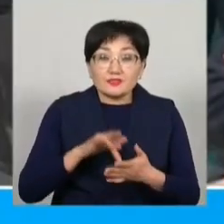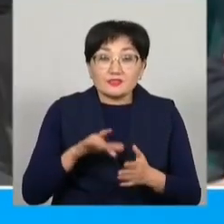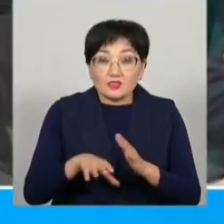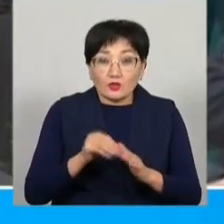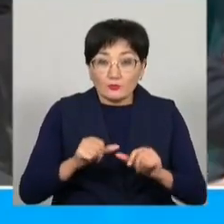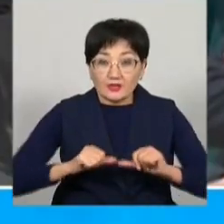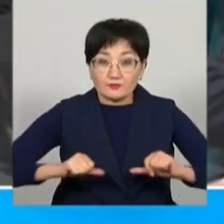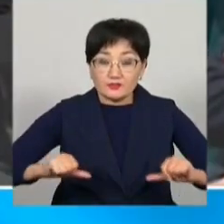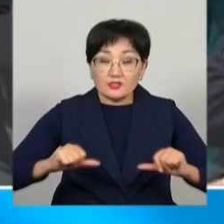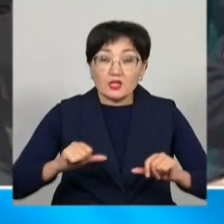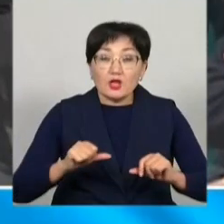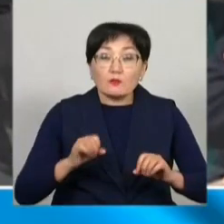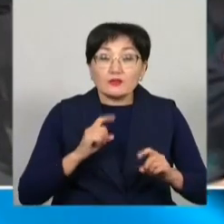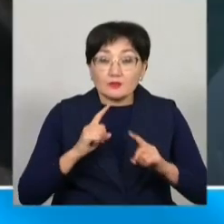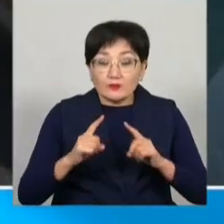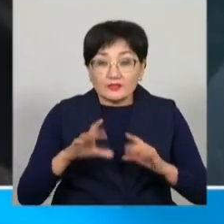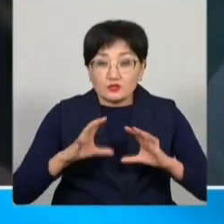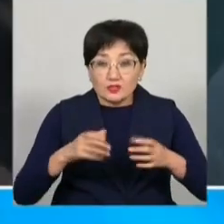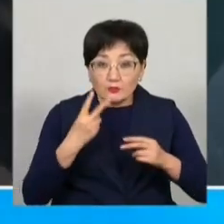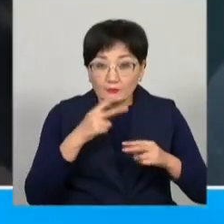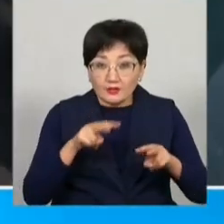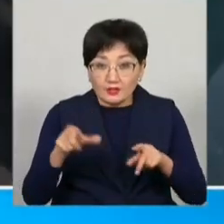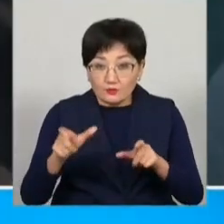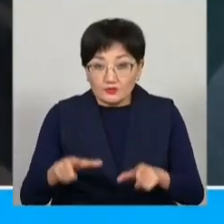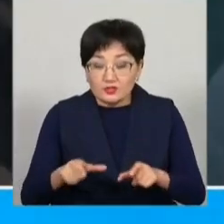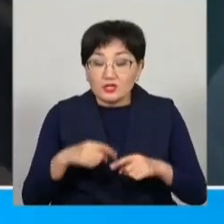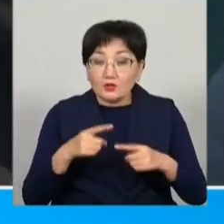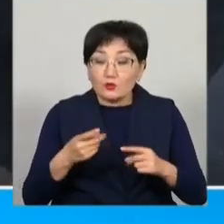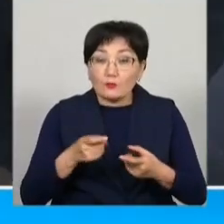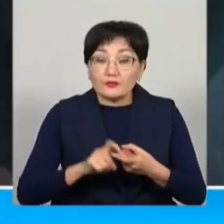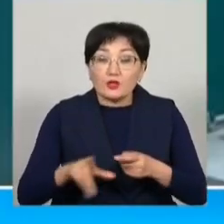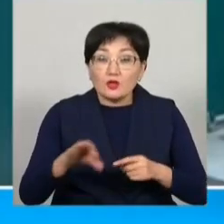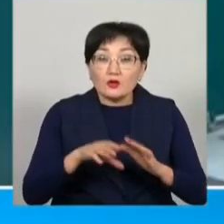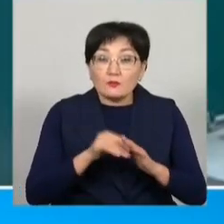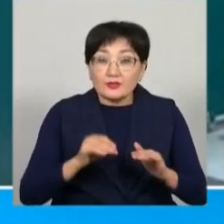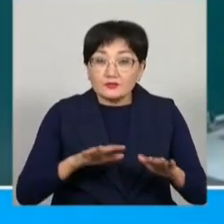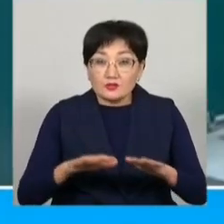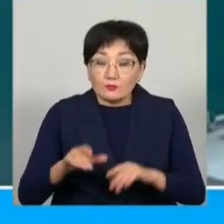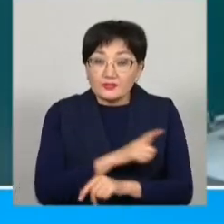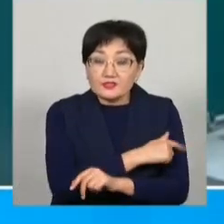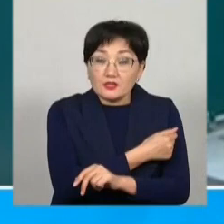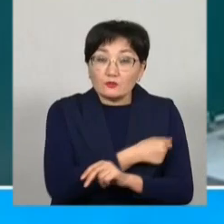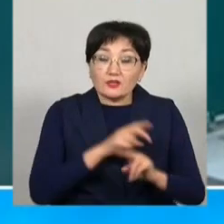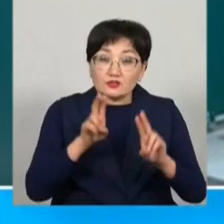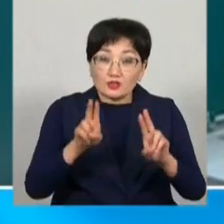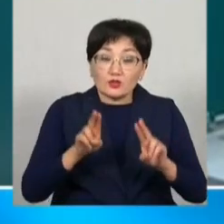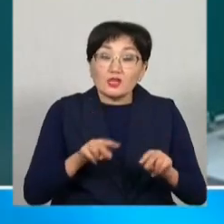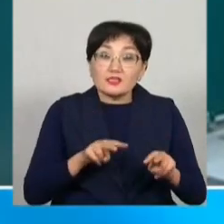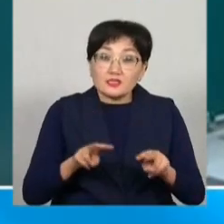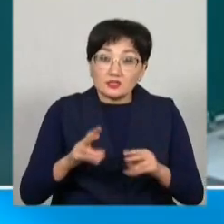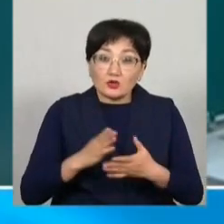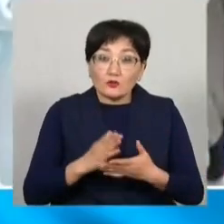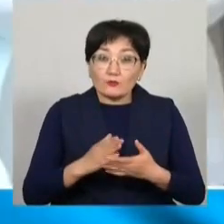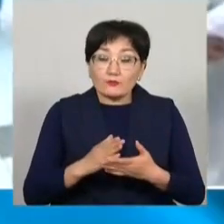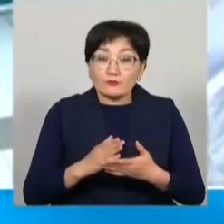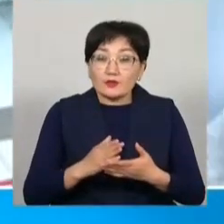комиссиясында сөз сөйлеген халықаралық байқаушылардың айтуы бойынша барлық сайлау учаскелерінде санитарлық талаптар сақталуда.